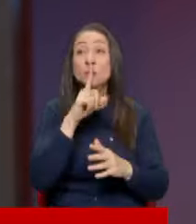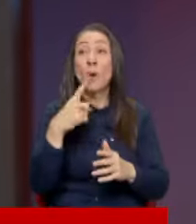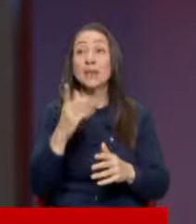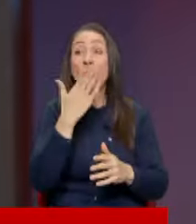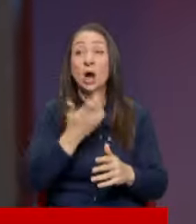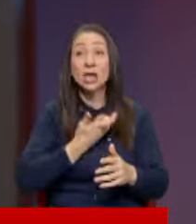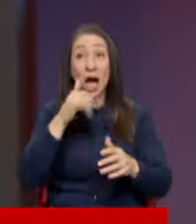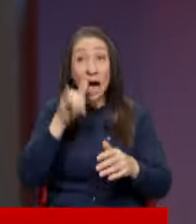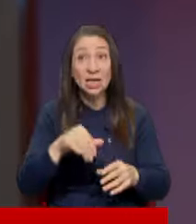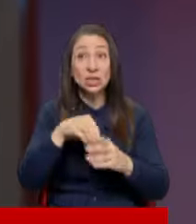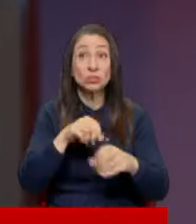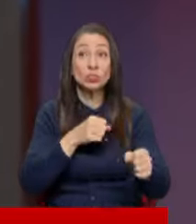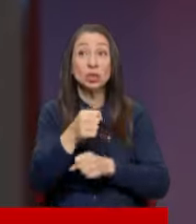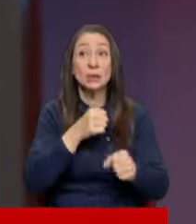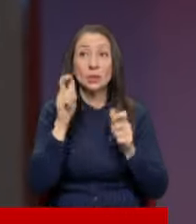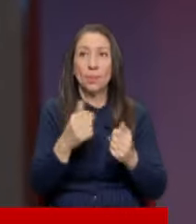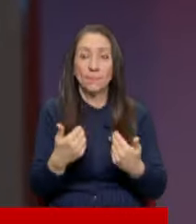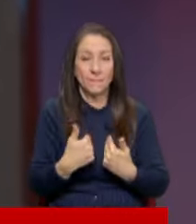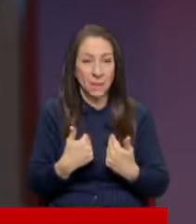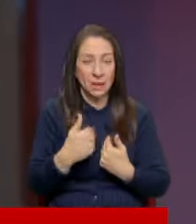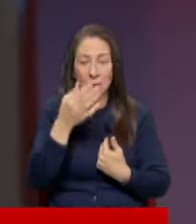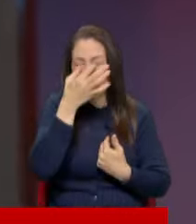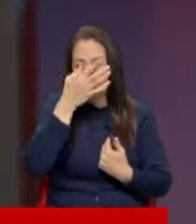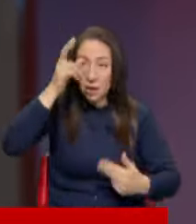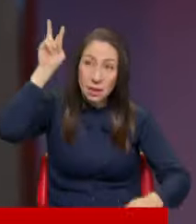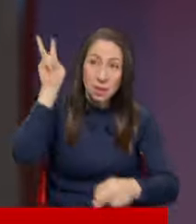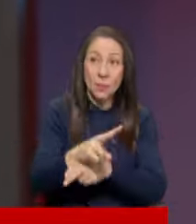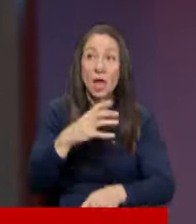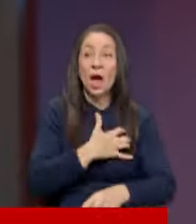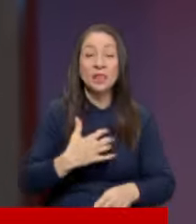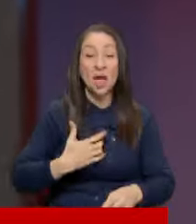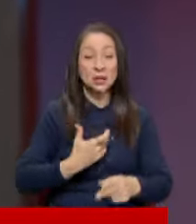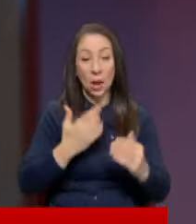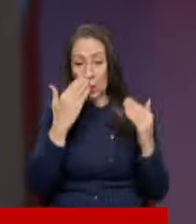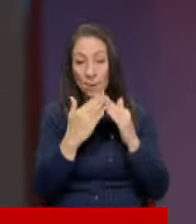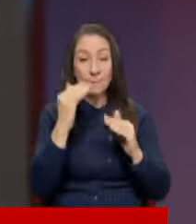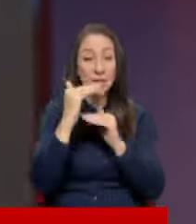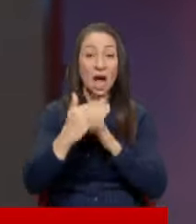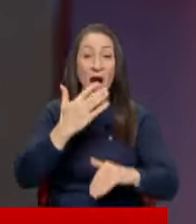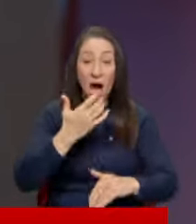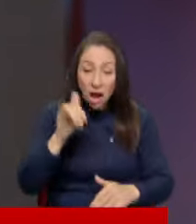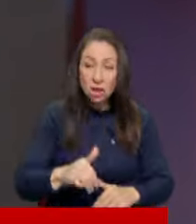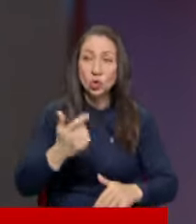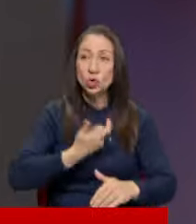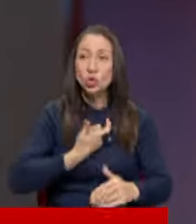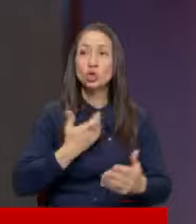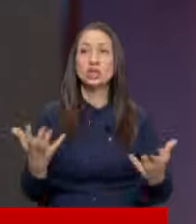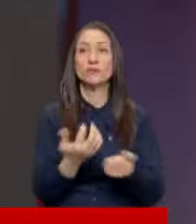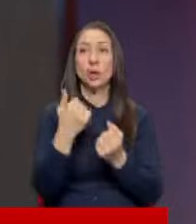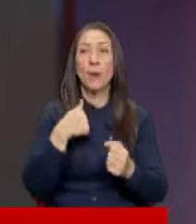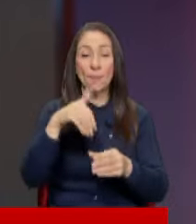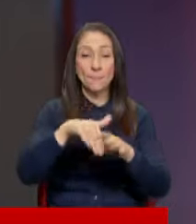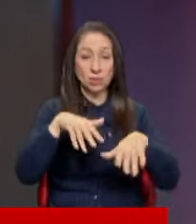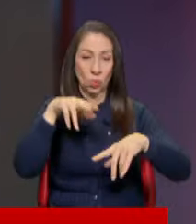öğrencinin hakkı için mücadele ediyorum ben yemin ettim anayasaya Sadık kalıp millet in hakkını hukukunu savunacağım ben o